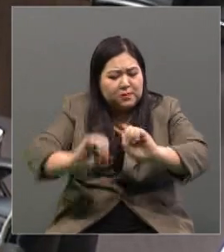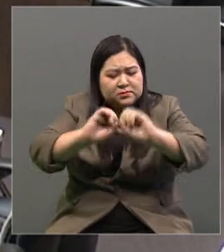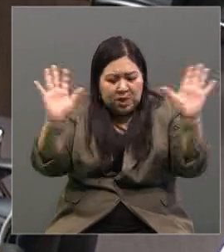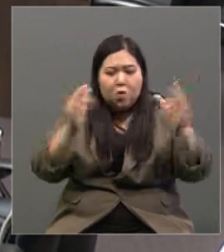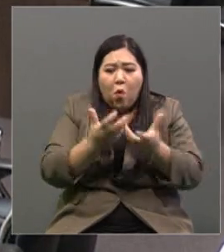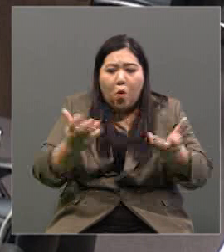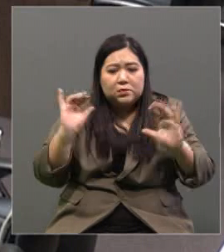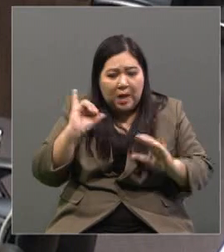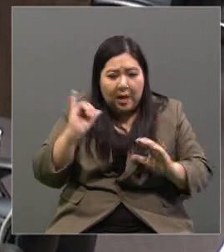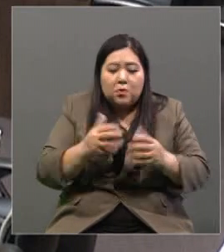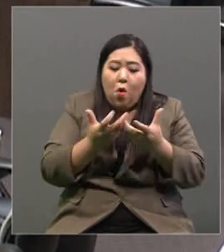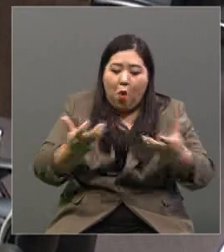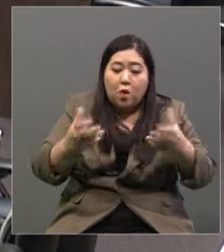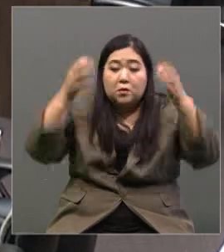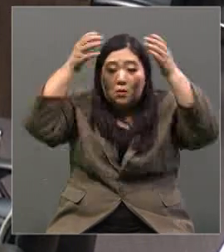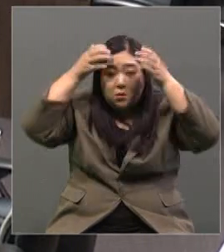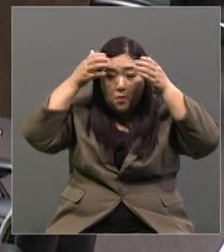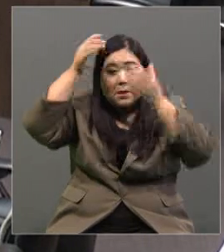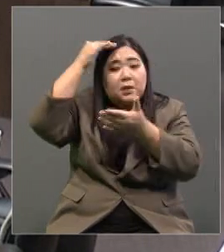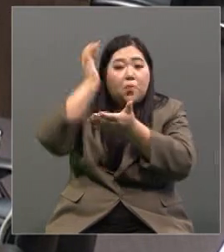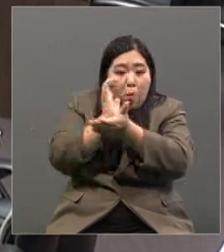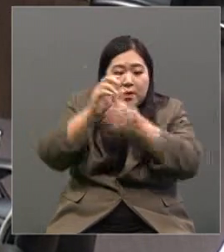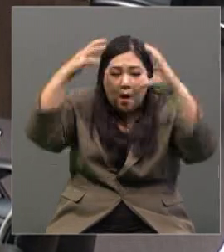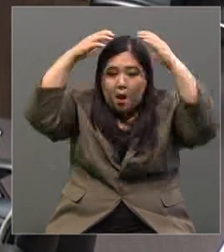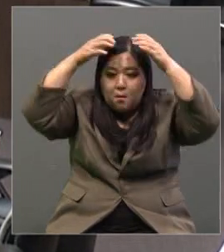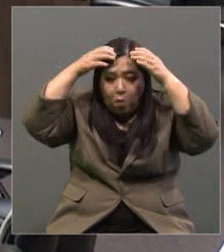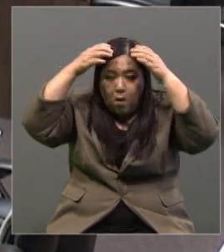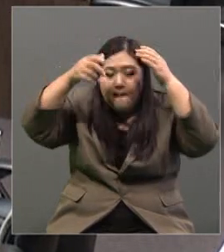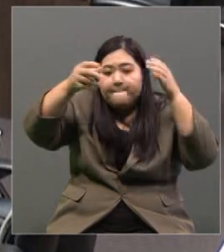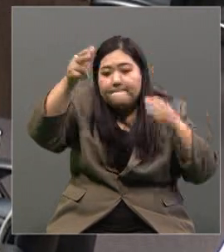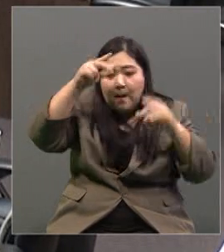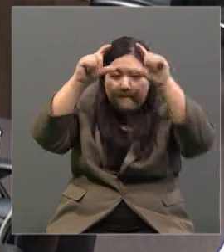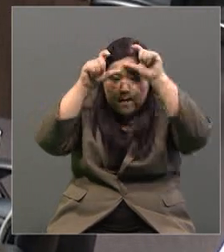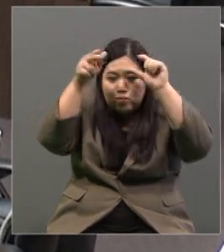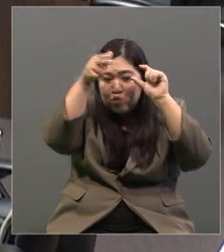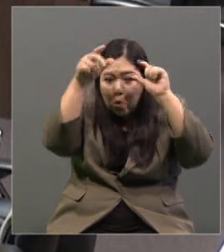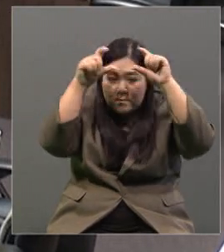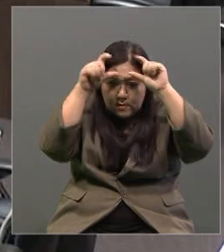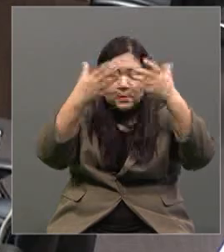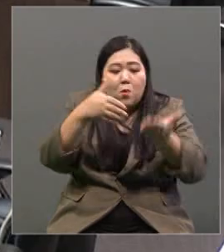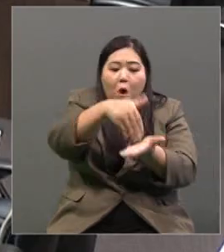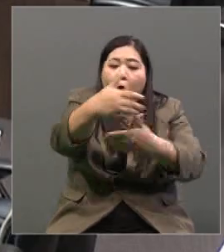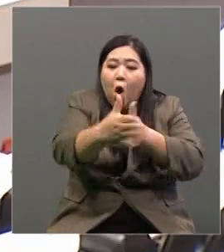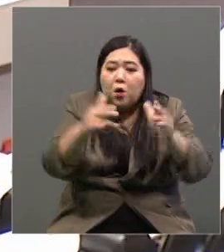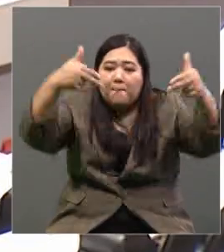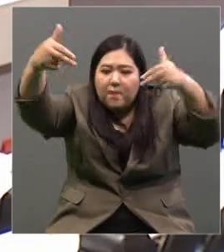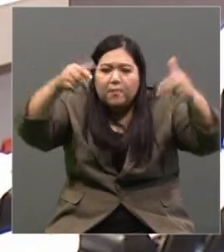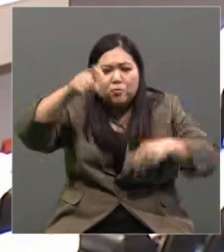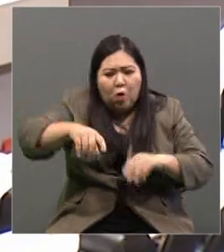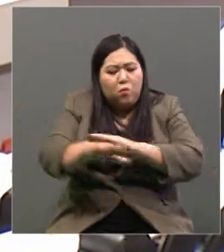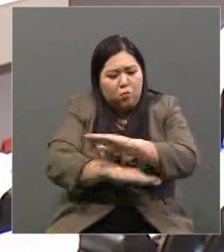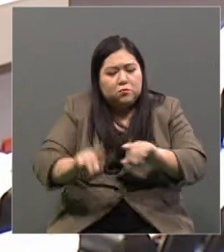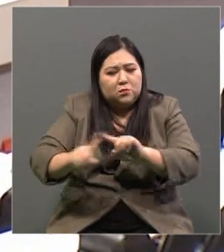ชัดเจนท ั ้งอุปกรณ์ติดตัวของผู้ปฏิบัติหน้าที่แล้วก็อุปกรณ์กลางที่จะคอยในการจับภาพด้วยอันนี้คือความพร้อม